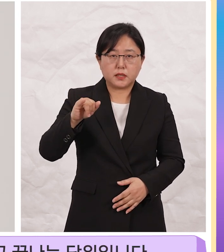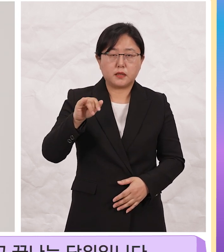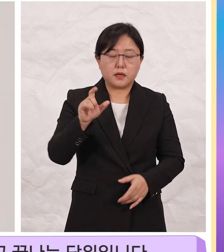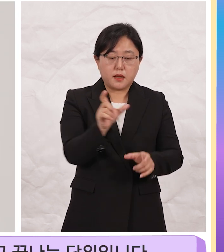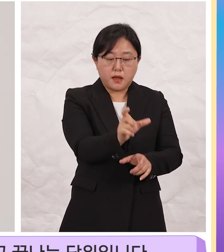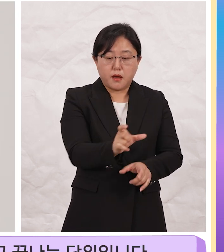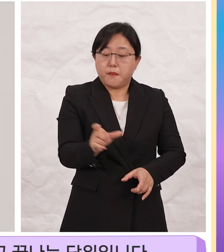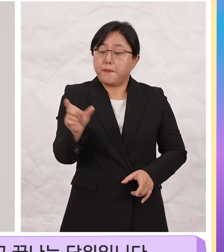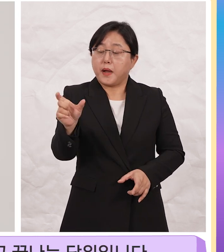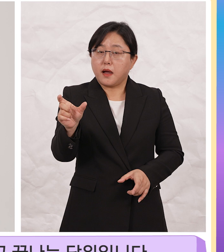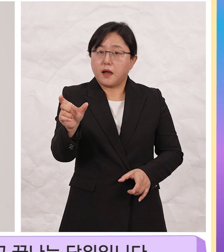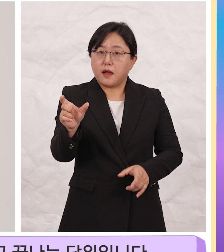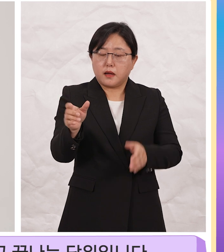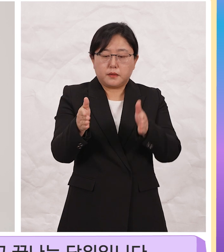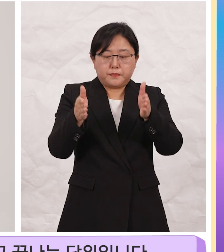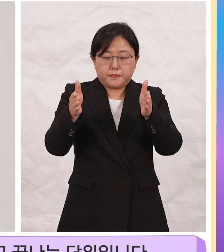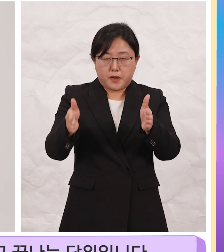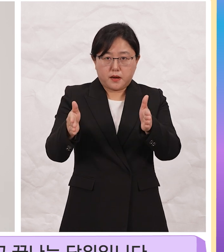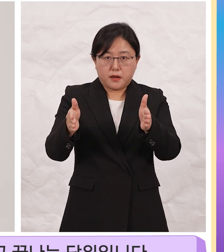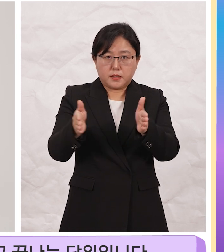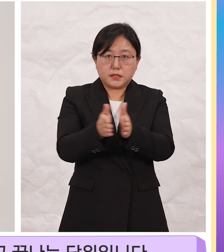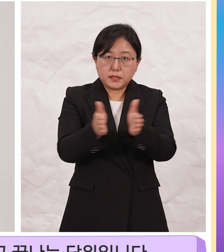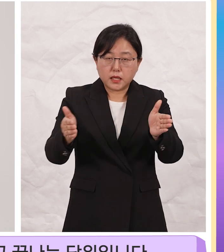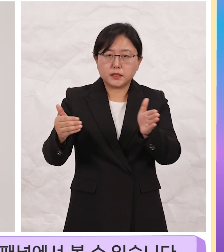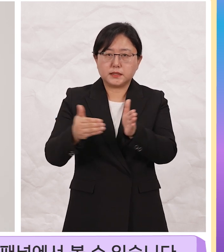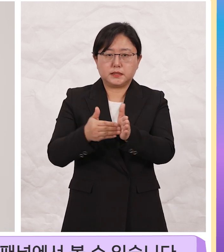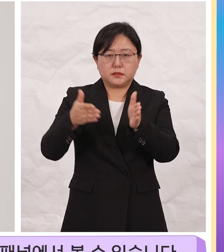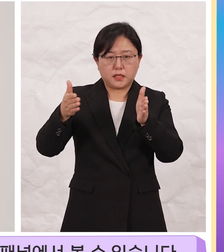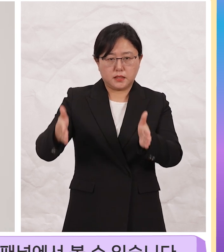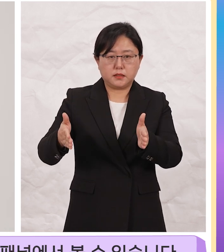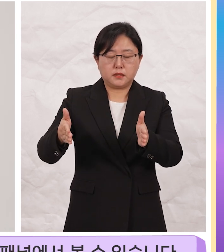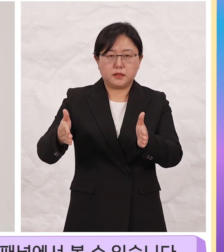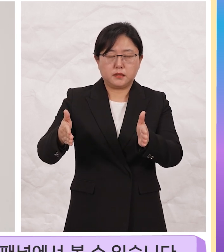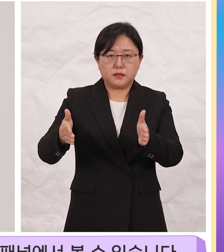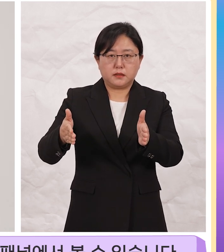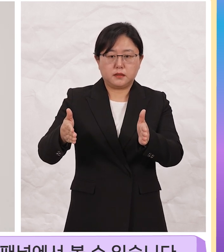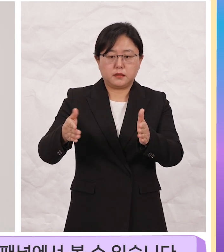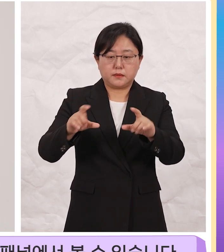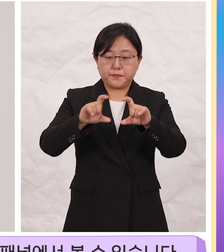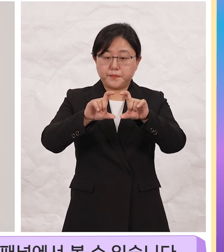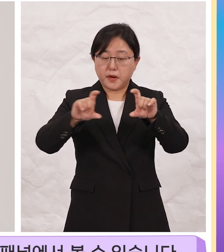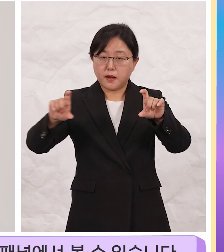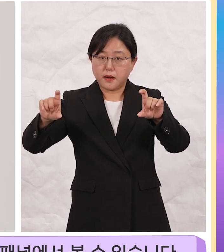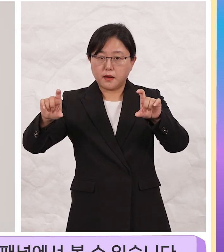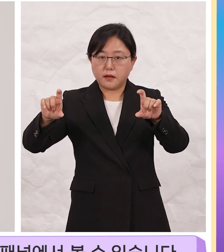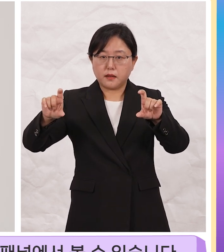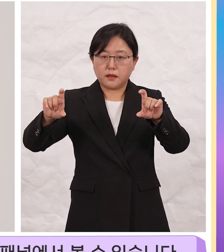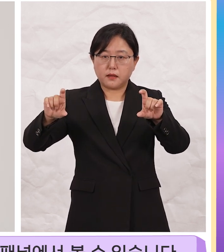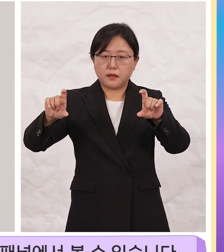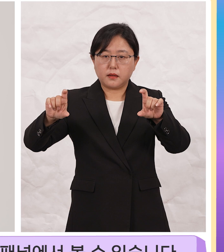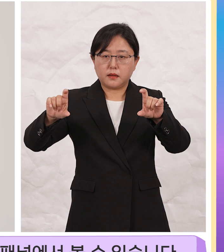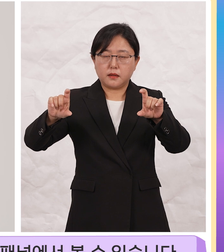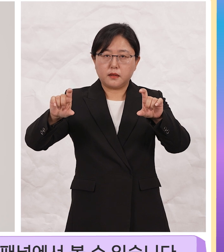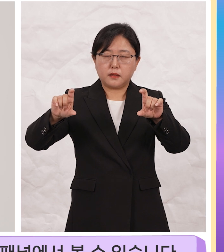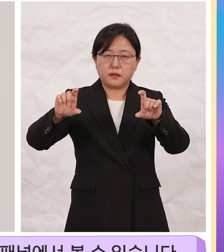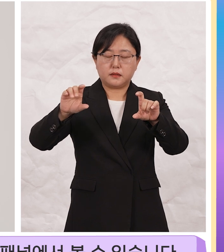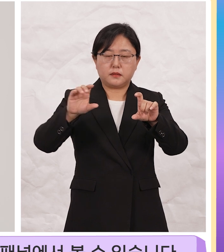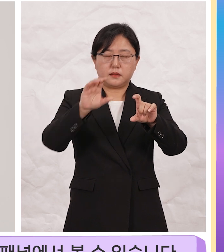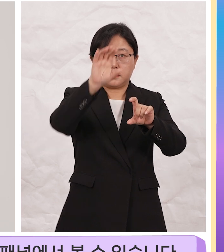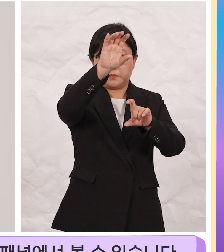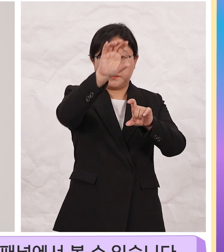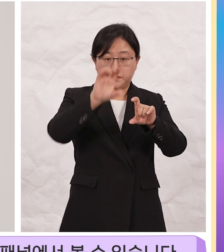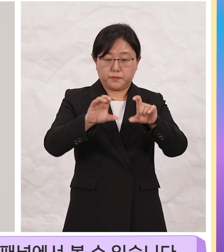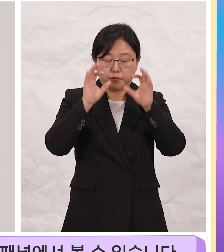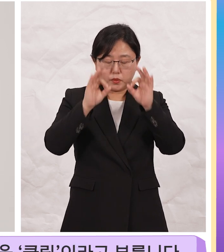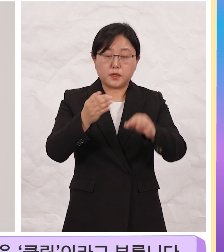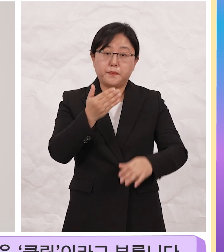하나의 이야기가 시작되고 끝나는 단위입니다. 타임라인의 재생 막대가 있는 곳을 프로그램 패널에서 볼